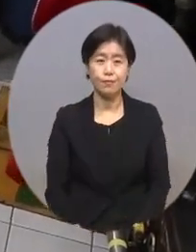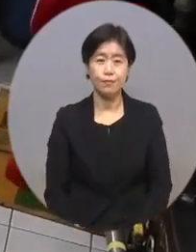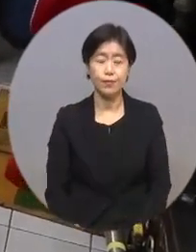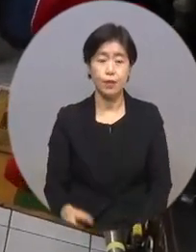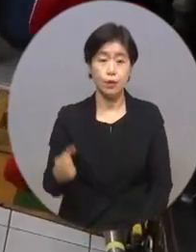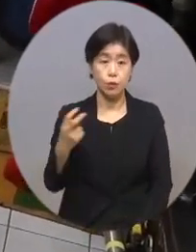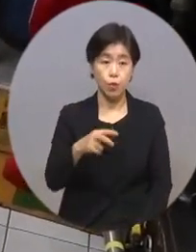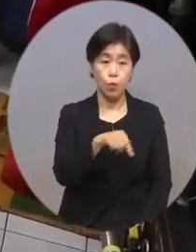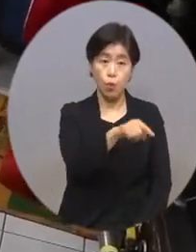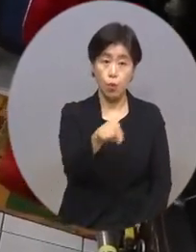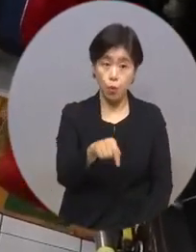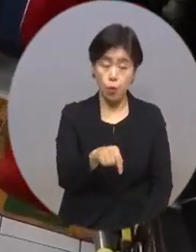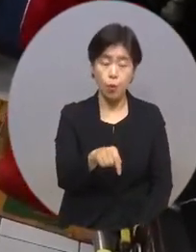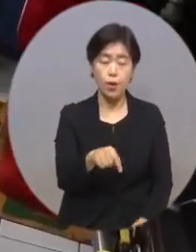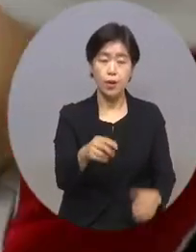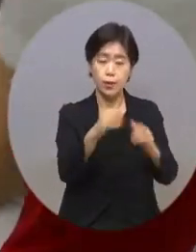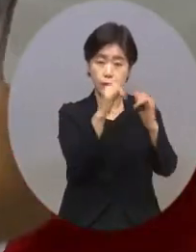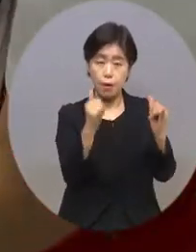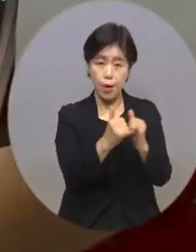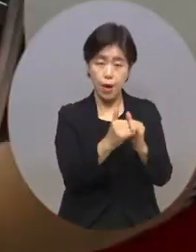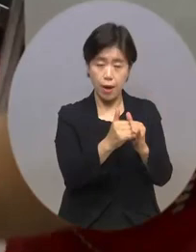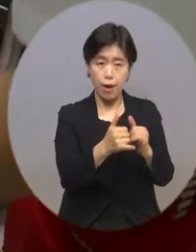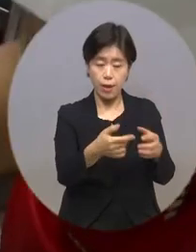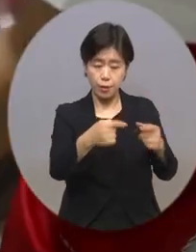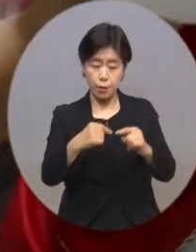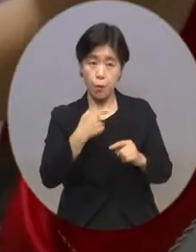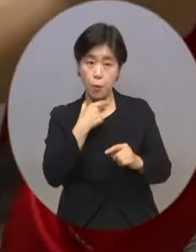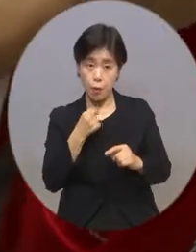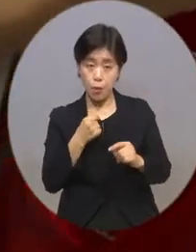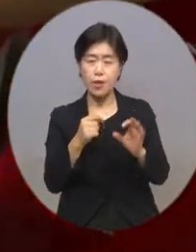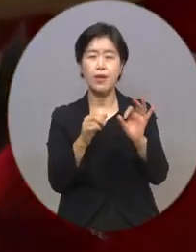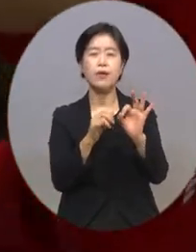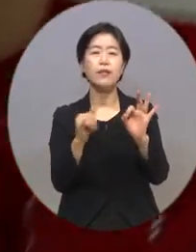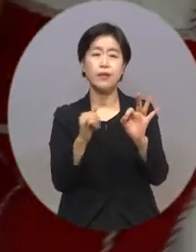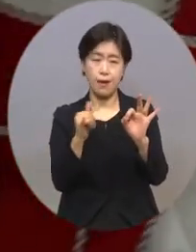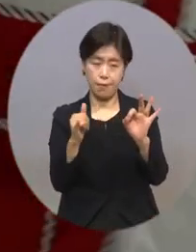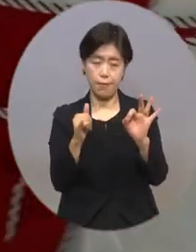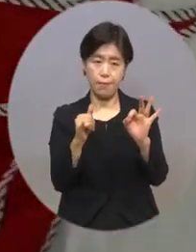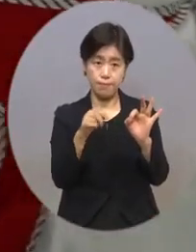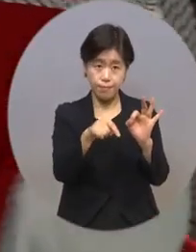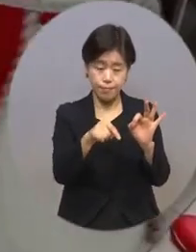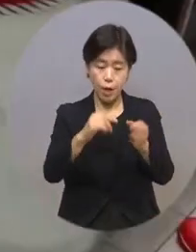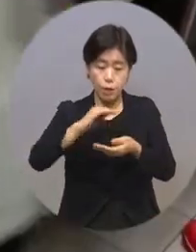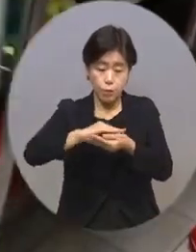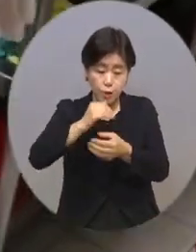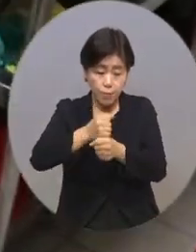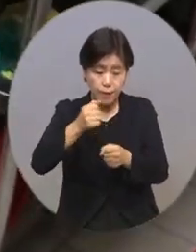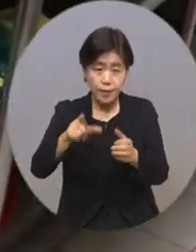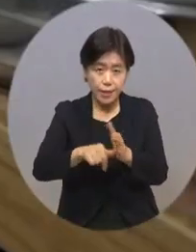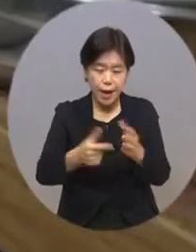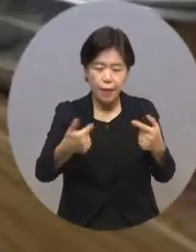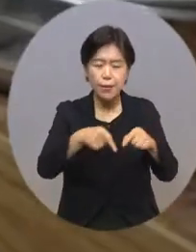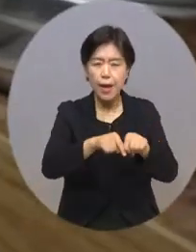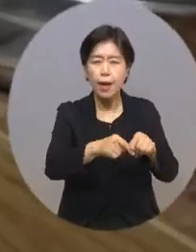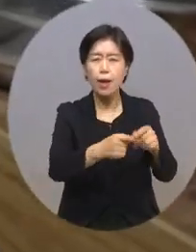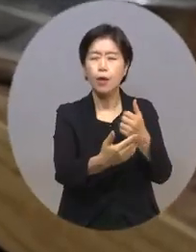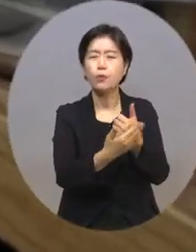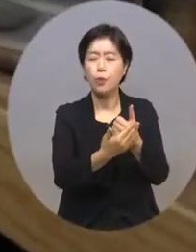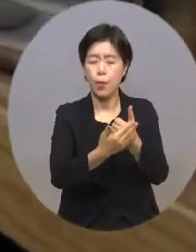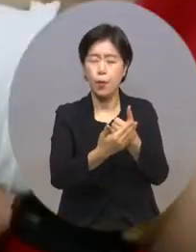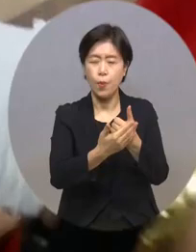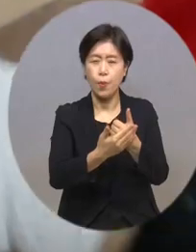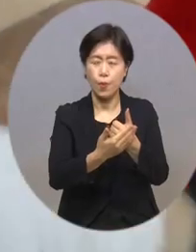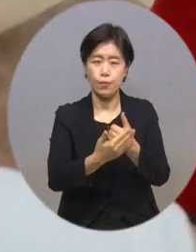창출을 위해 지역내 어르신 10명의 의 도시락 제작을 맡겨 생활에 도움을 줄 것입니다 이 조시